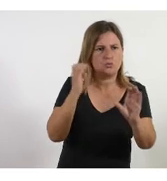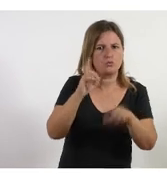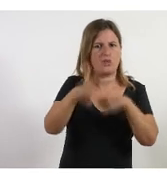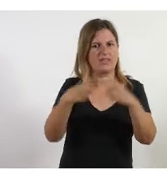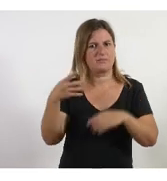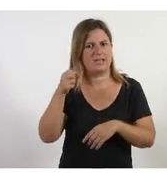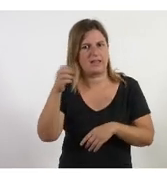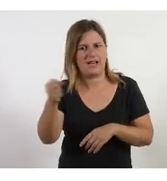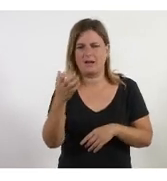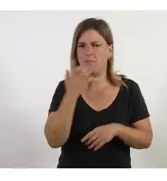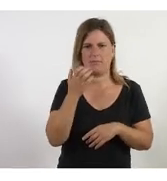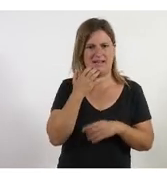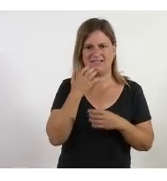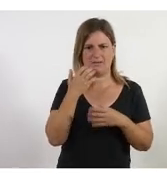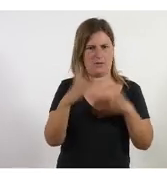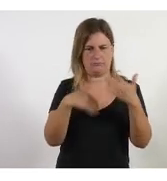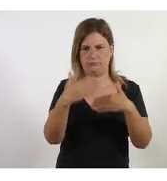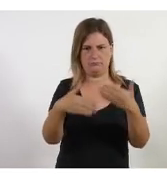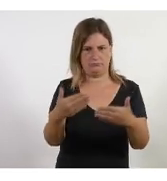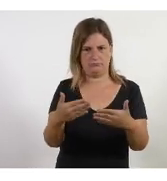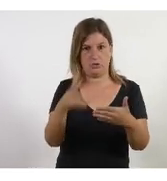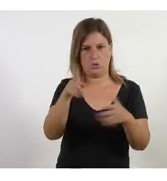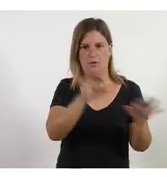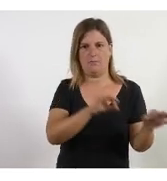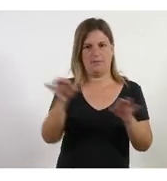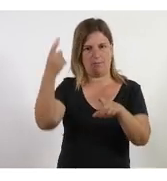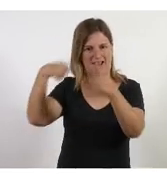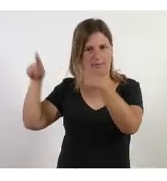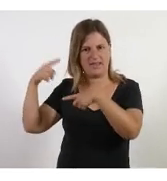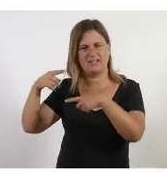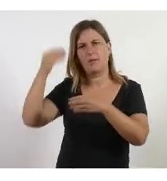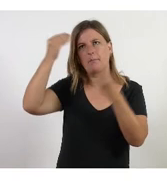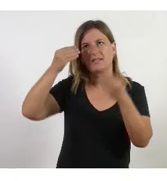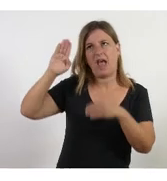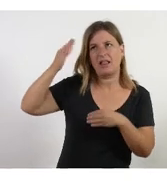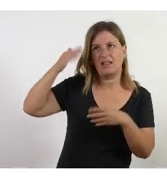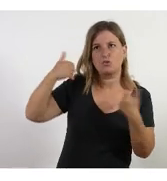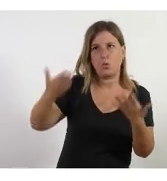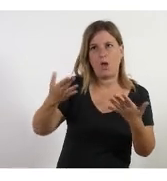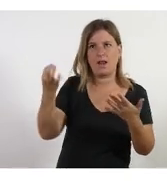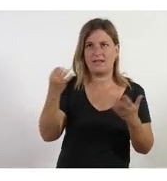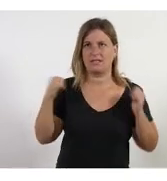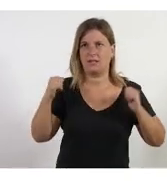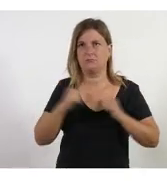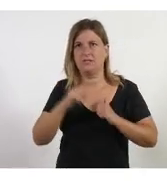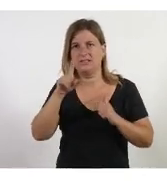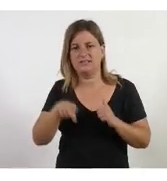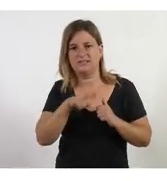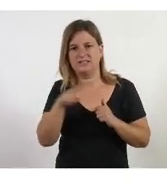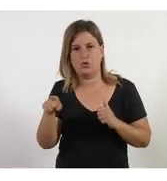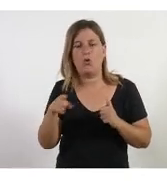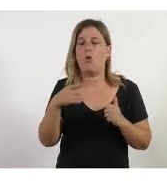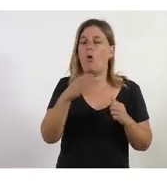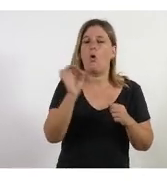un tren, el que sigui. Pensaràs quin temps farà, me'n posaré roba d'abric per si fa fred, però també,